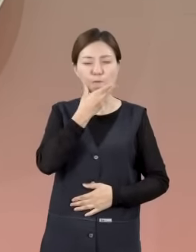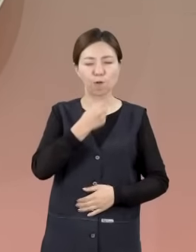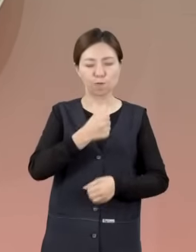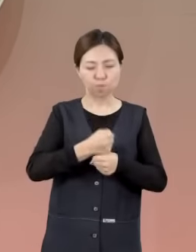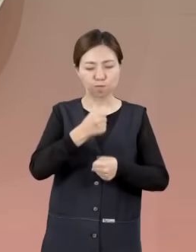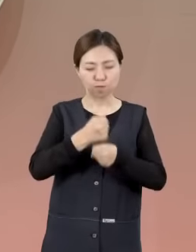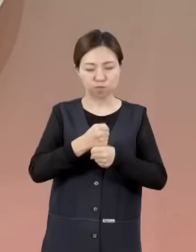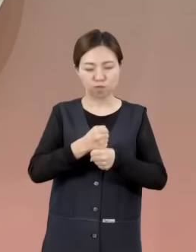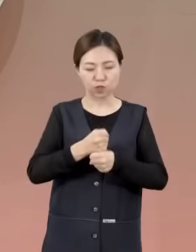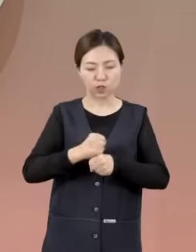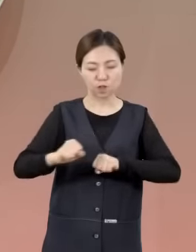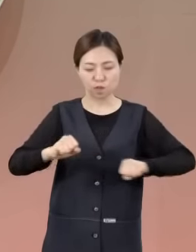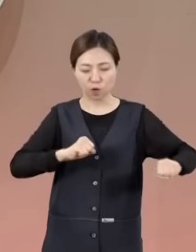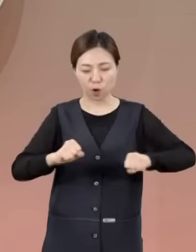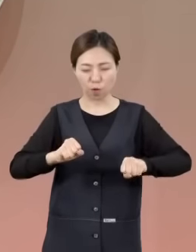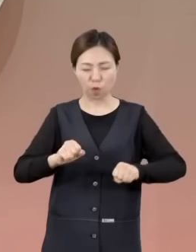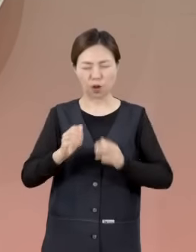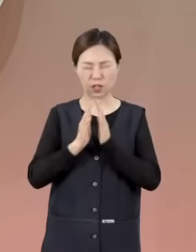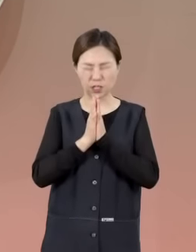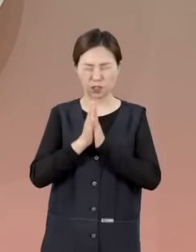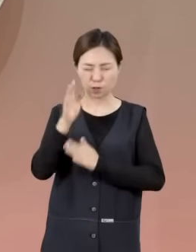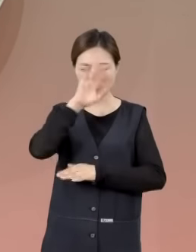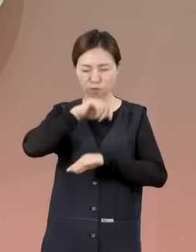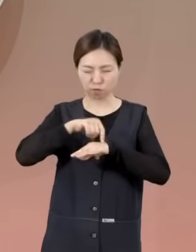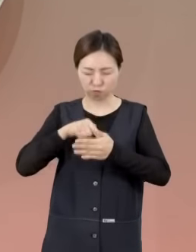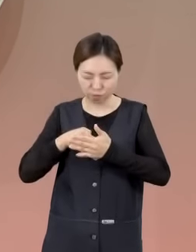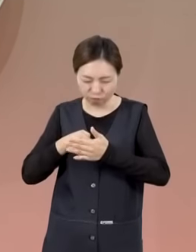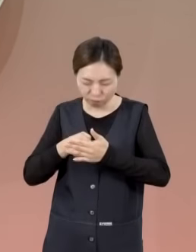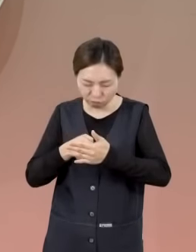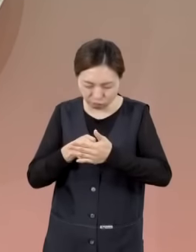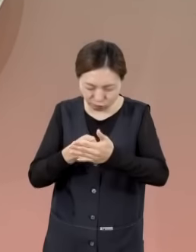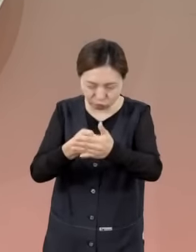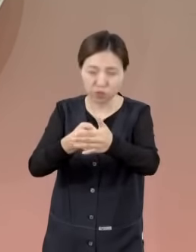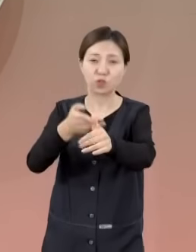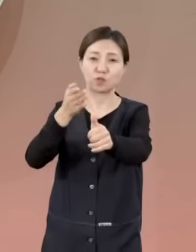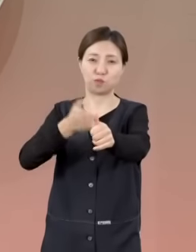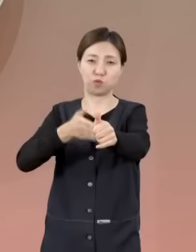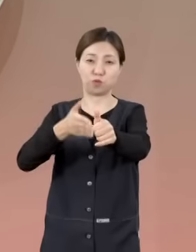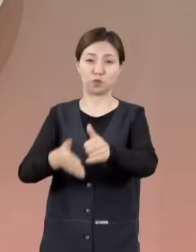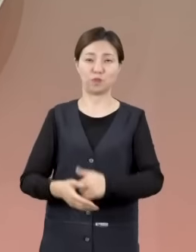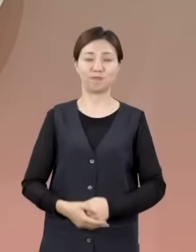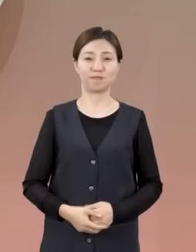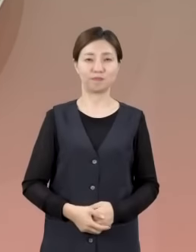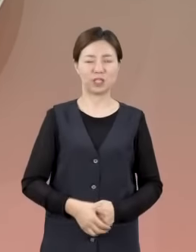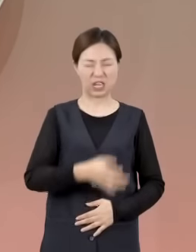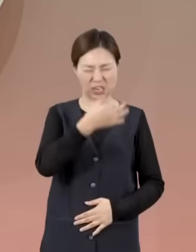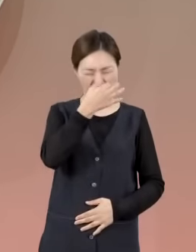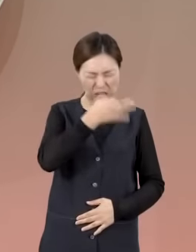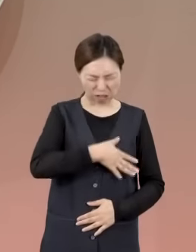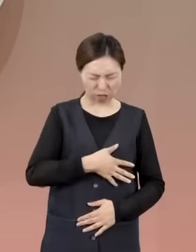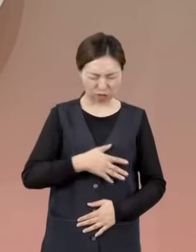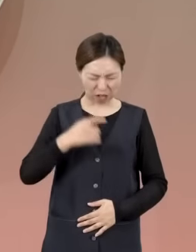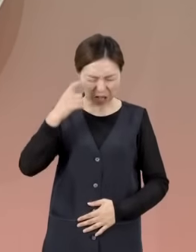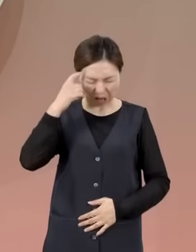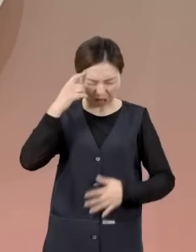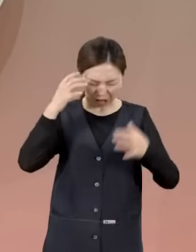공덕을 잘 닦아 나가는 불자가 되어야 할